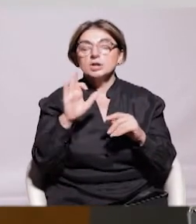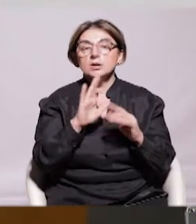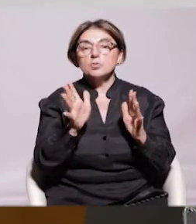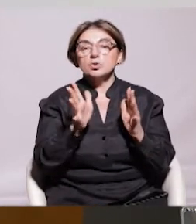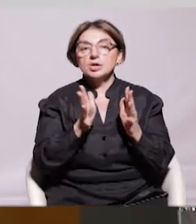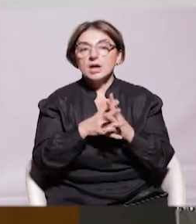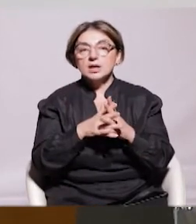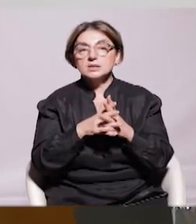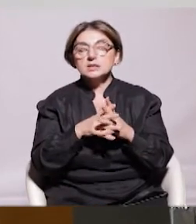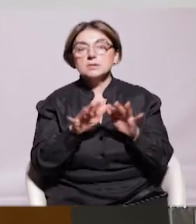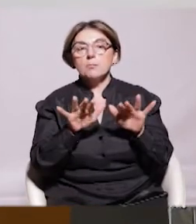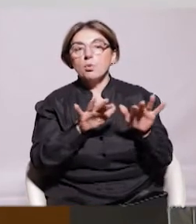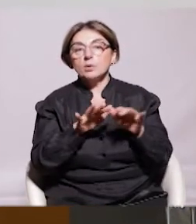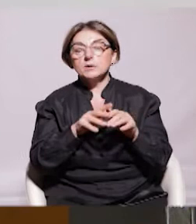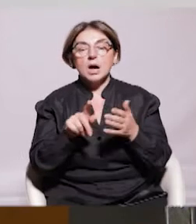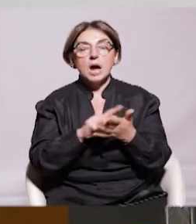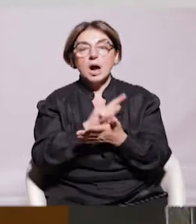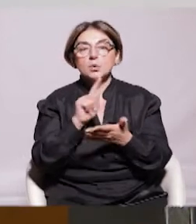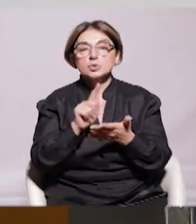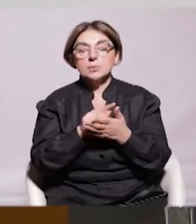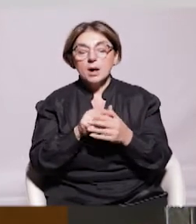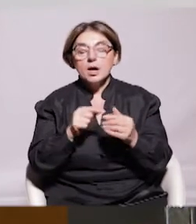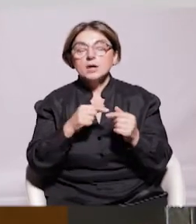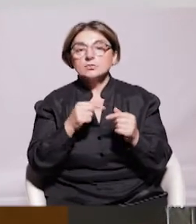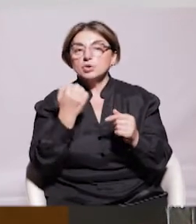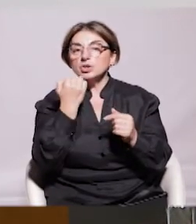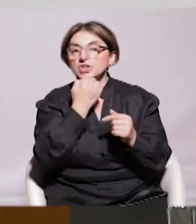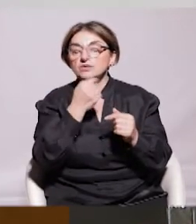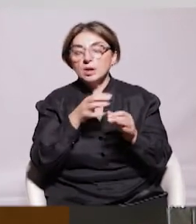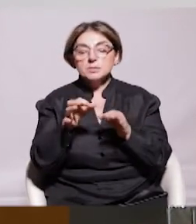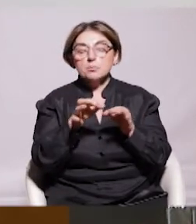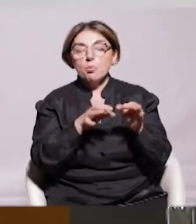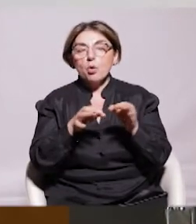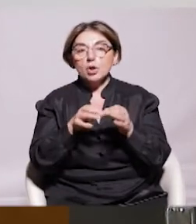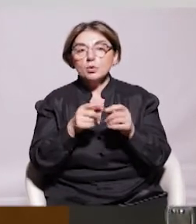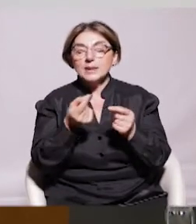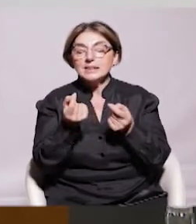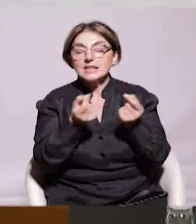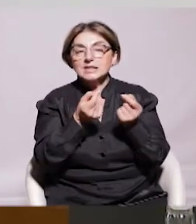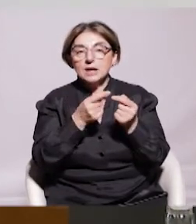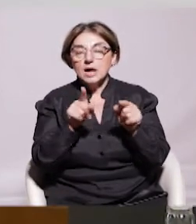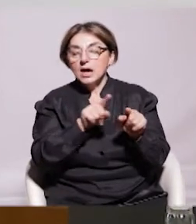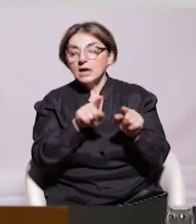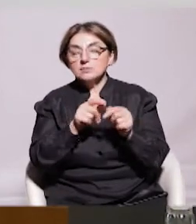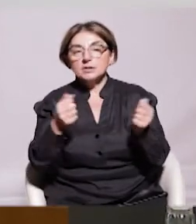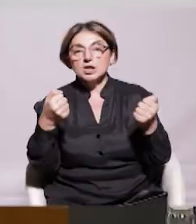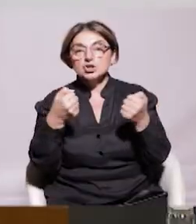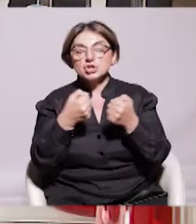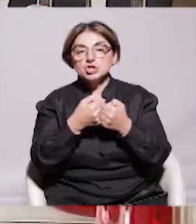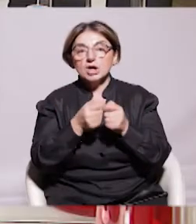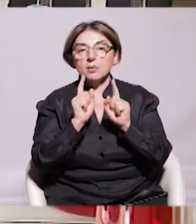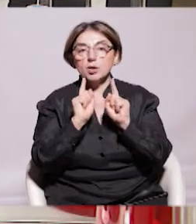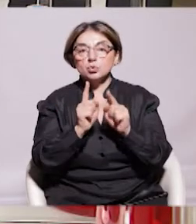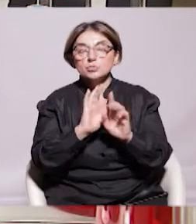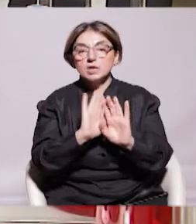რეაქციის წარმართვისათვის აუცილებელია მორეაგირე მოლეკულების ან ნაწილაკების ერთმანეთთან შეჯახება.